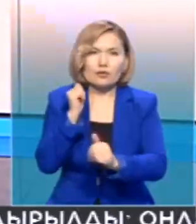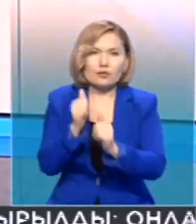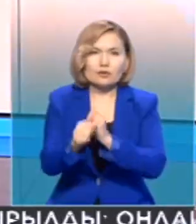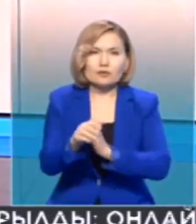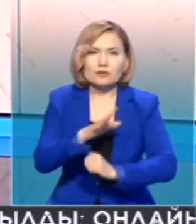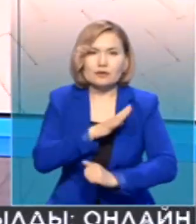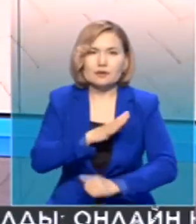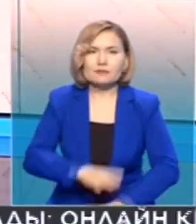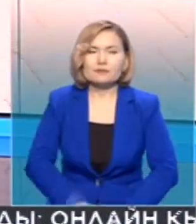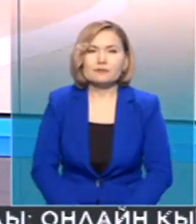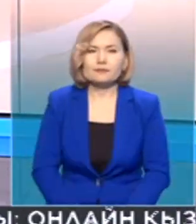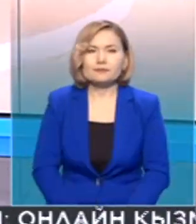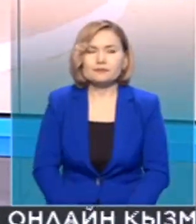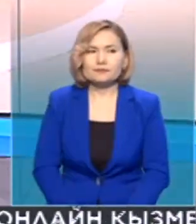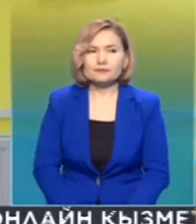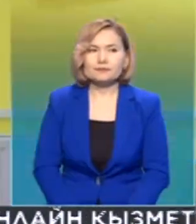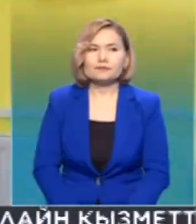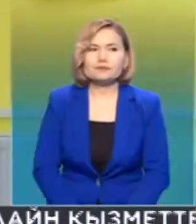озық шыққан.